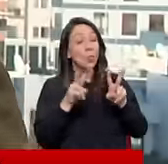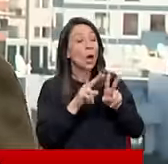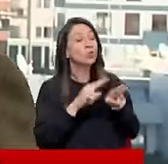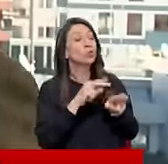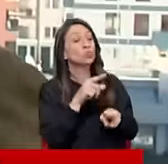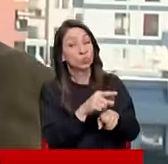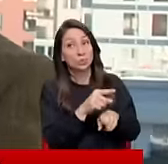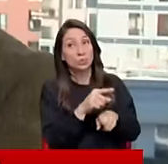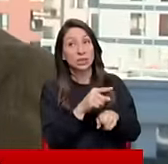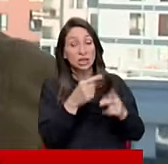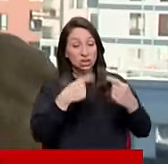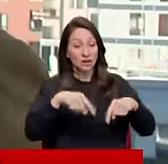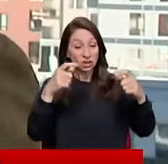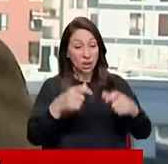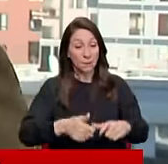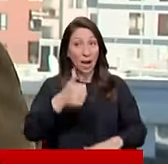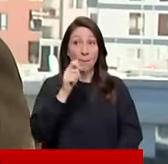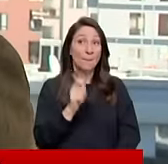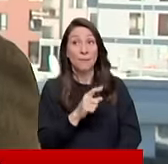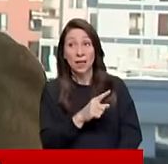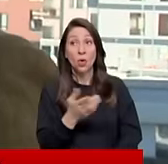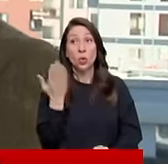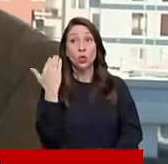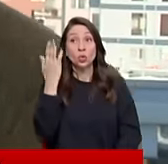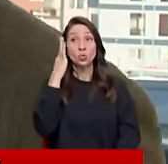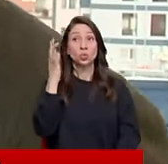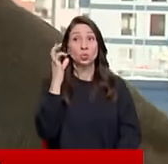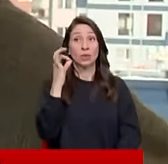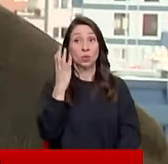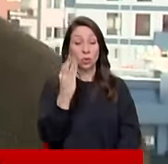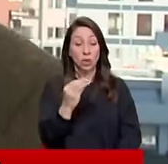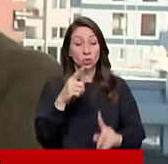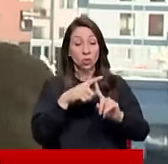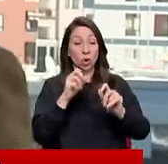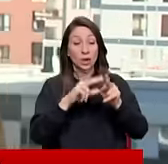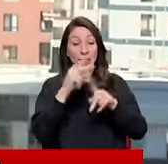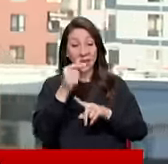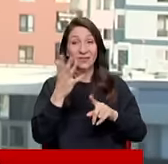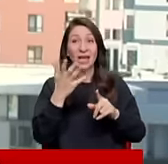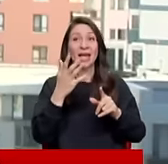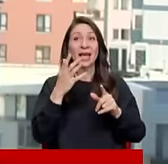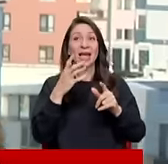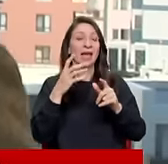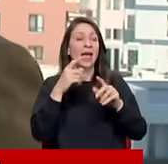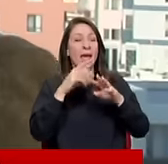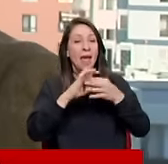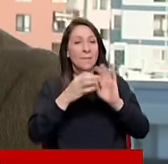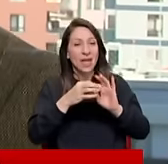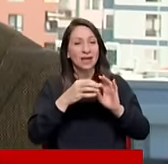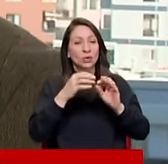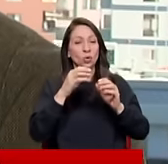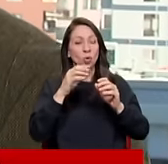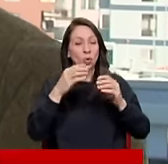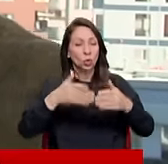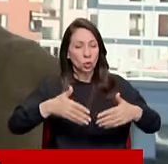Kurum Çevre Şehircilik Bakanlığı yaptı. Ondan önce de uzman olarak TOKİ'de çalıştı. Bir de Gayrimenkul Yatırım Ortaklığı'nın yöneticisi